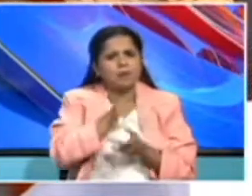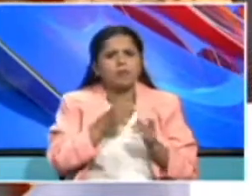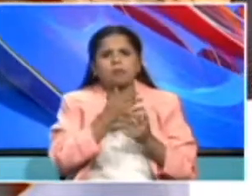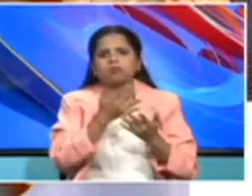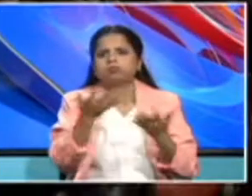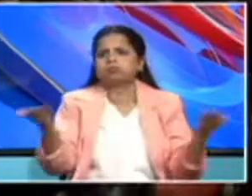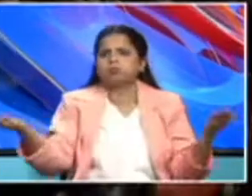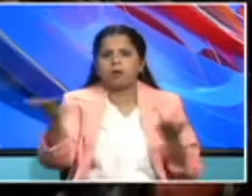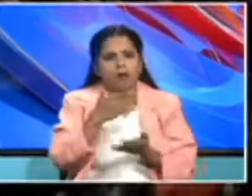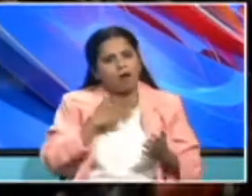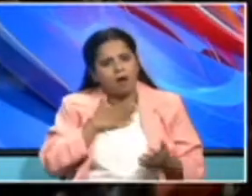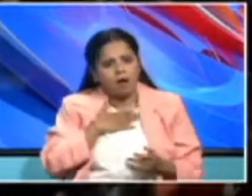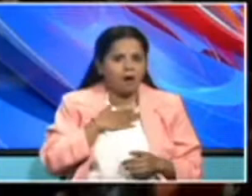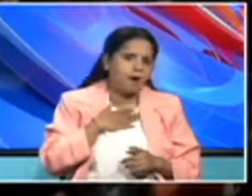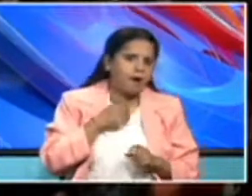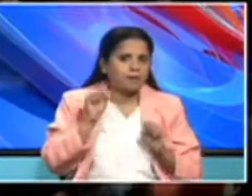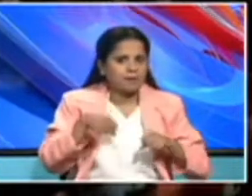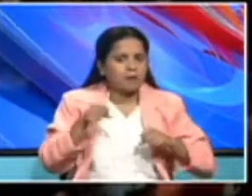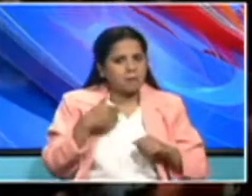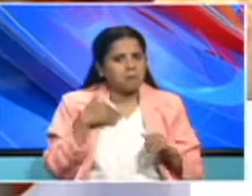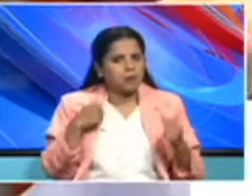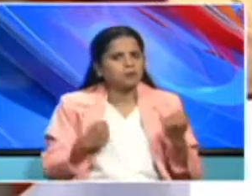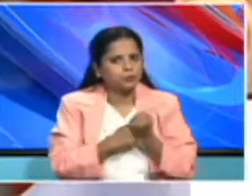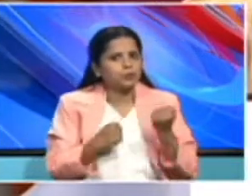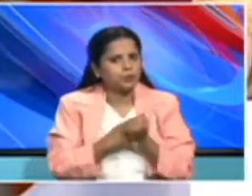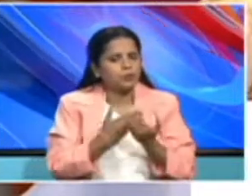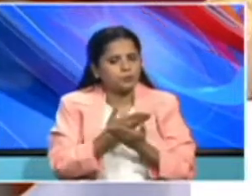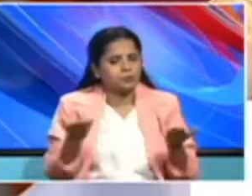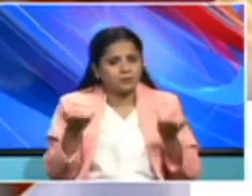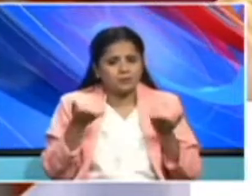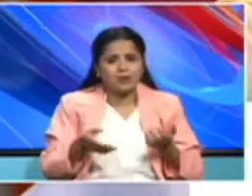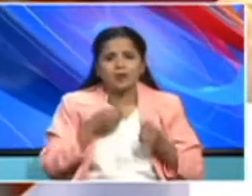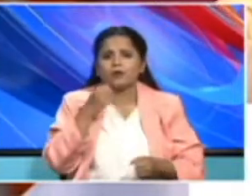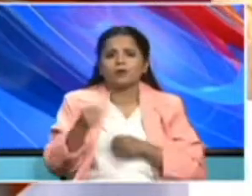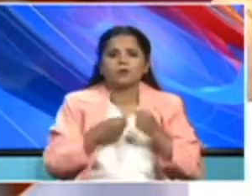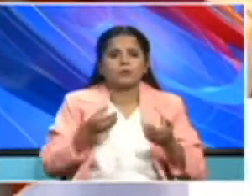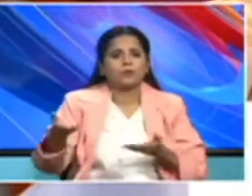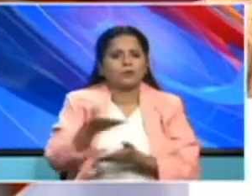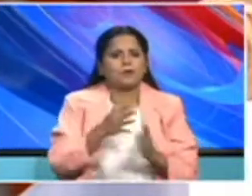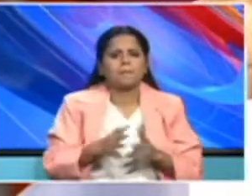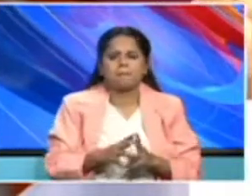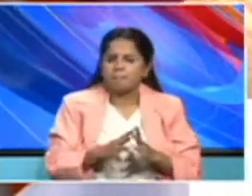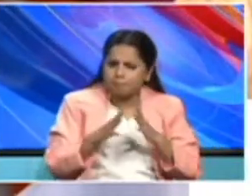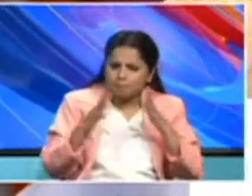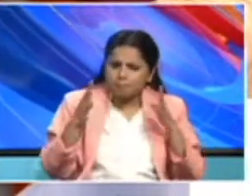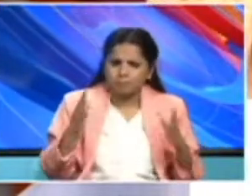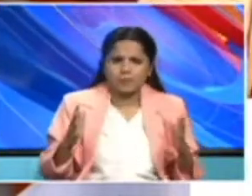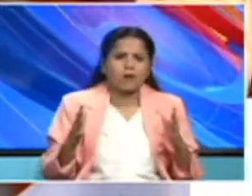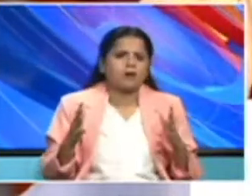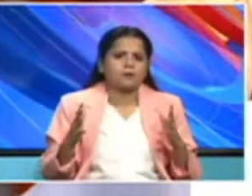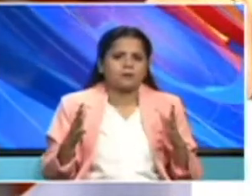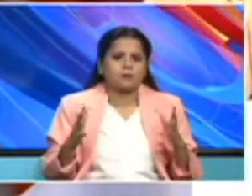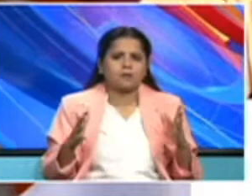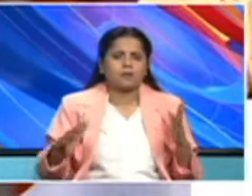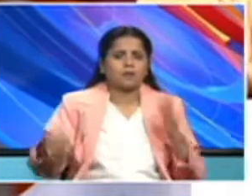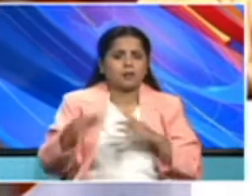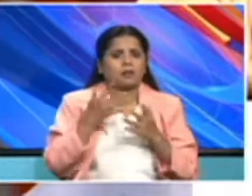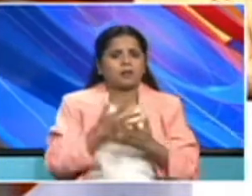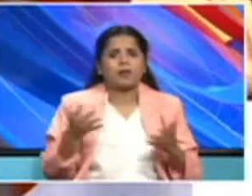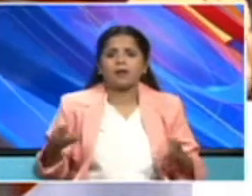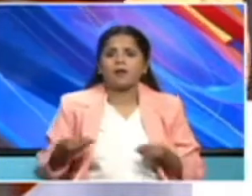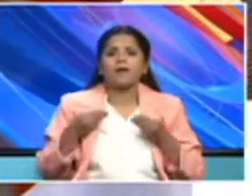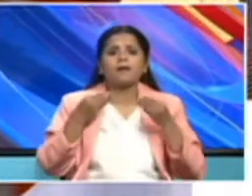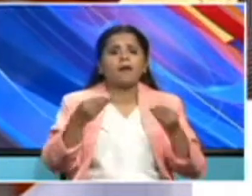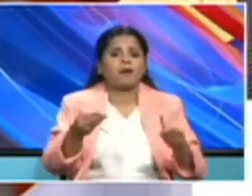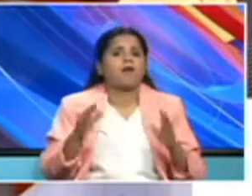हैं। इसलिए आज खिलाड़ियों को ज्यादा से ज्यादा संसाधन भी दिए